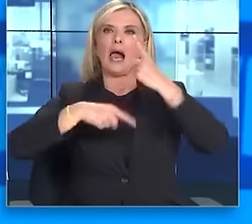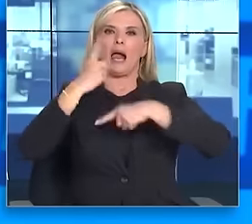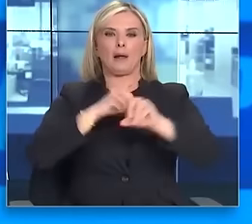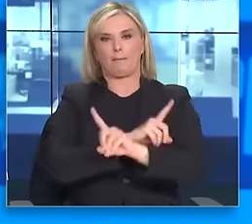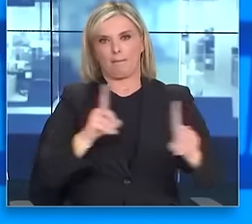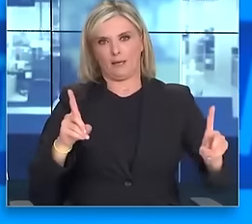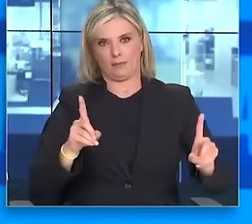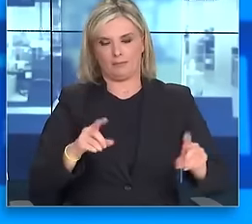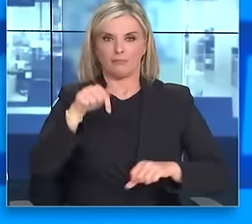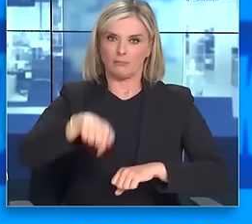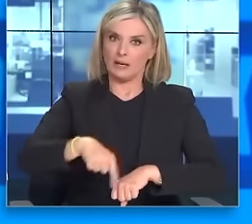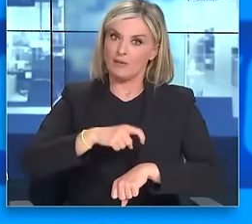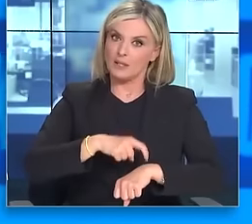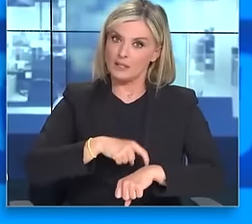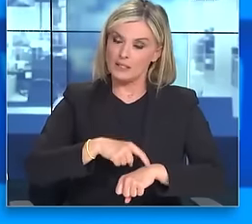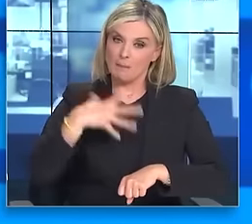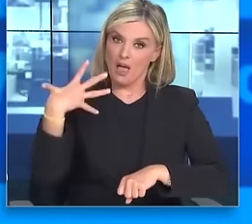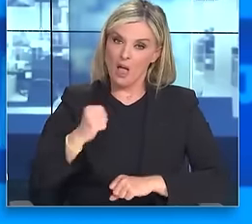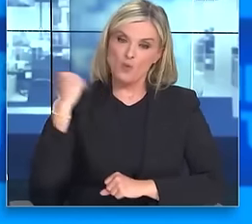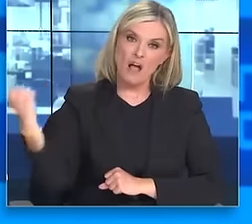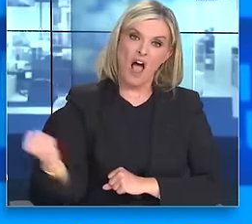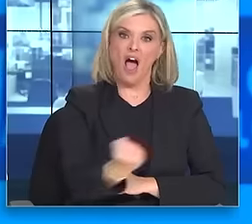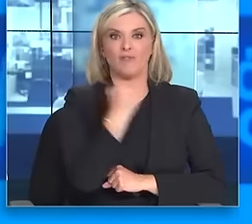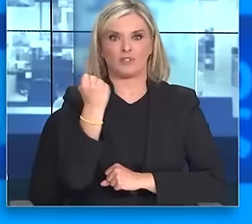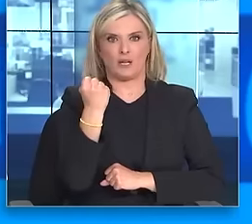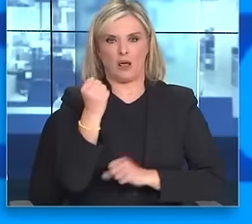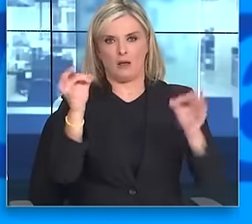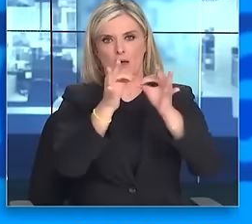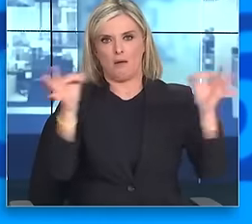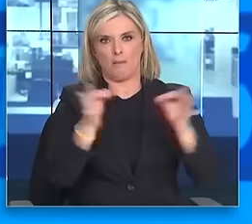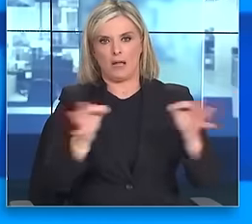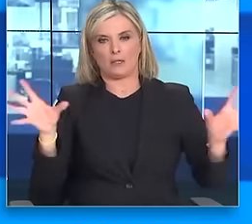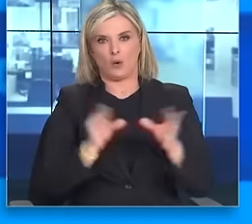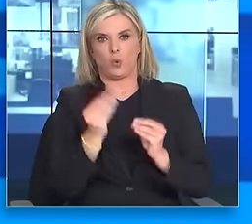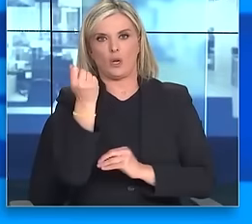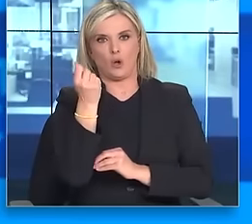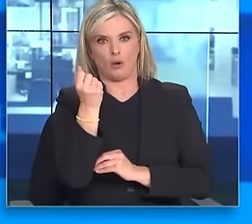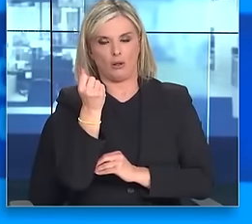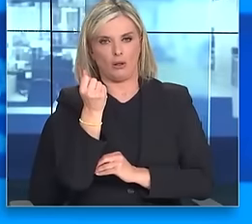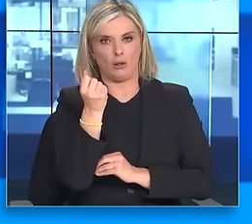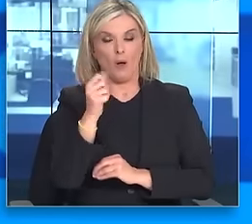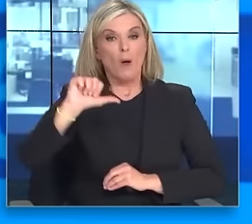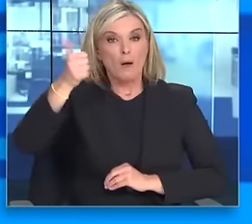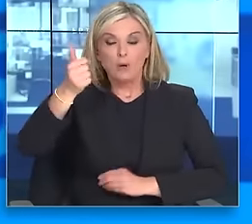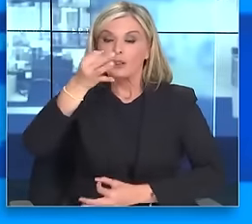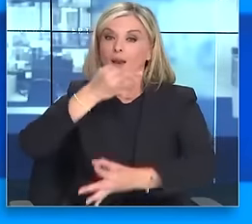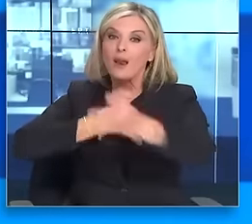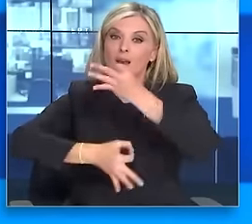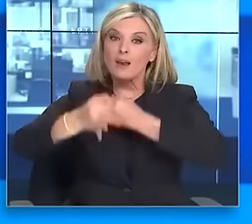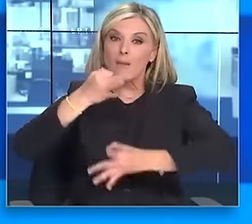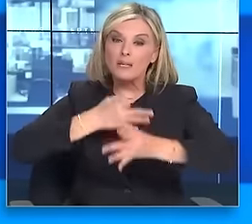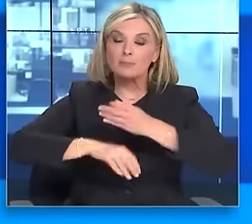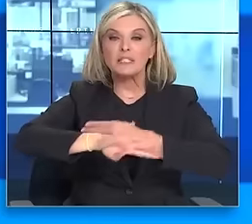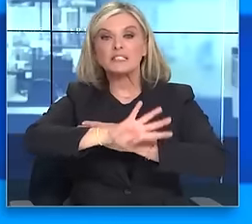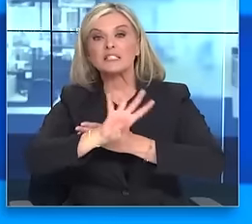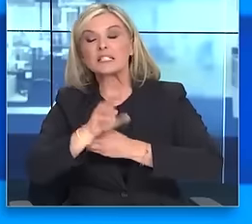περιβάλλον δημοσιονομικής αυστηρότητας από την Ευρώπη, να συζητούμε για οποιαδήποτε περικοπή φόρων, αν δεν μας πει η αντιπολίτευση ποιους